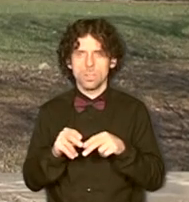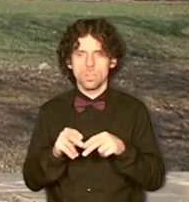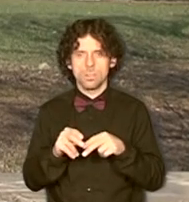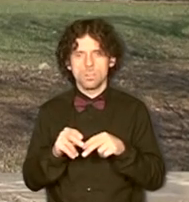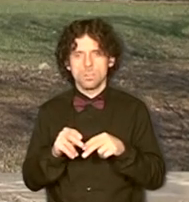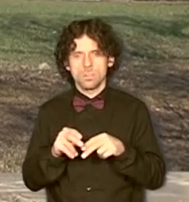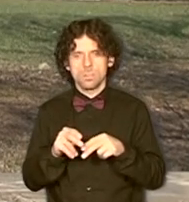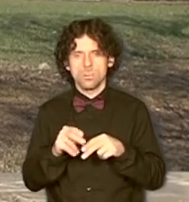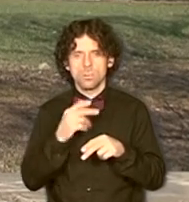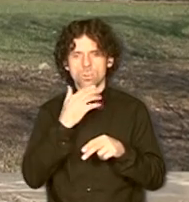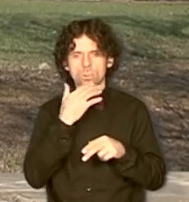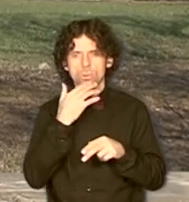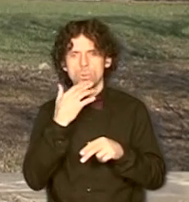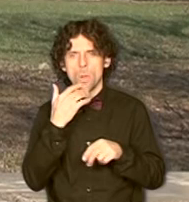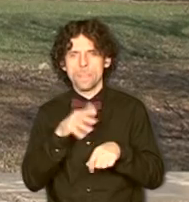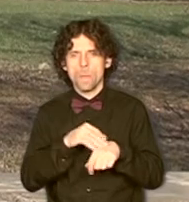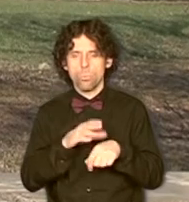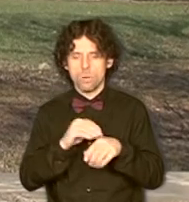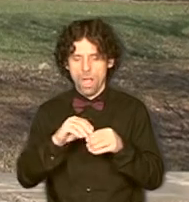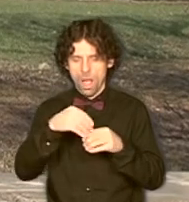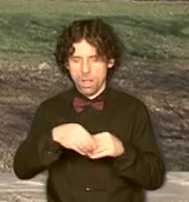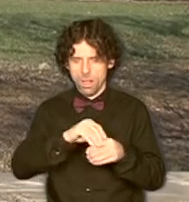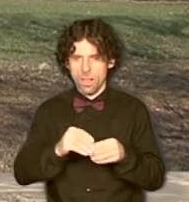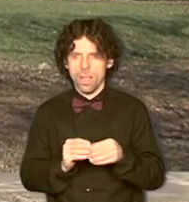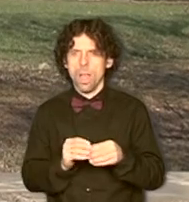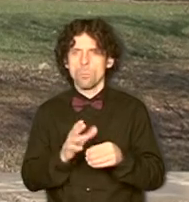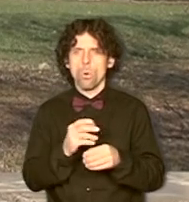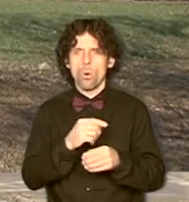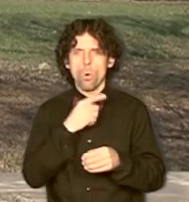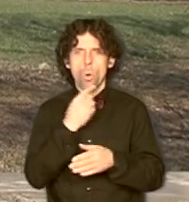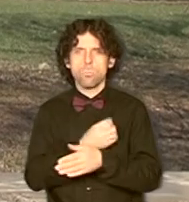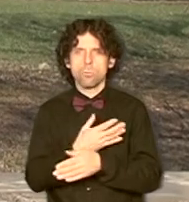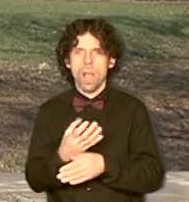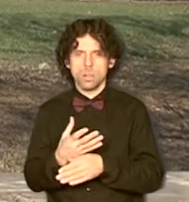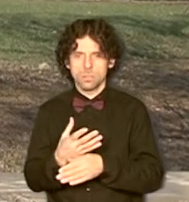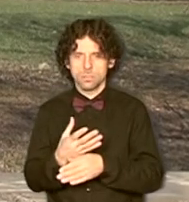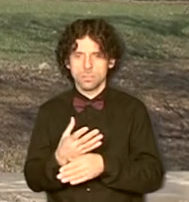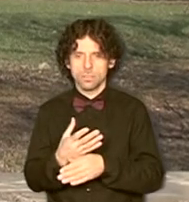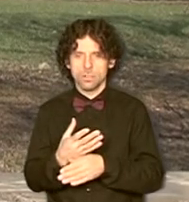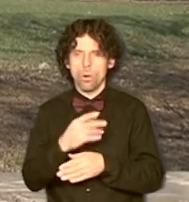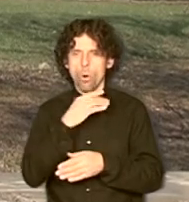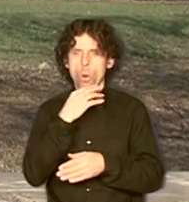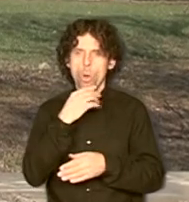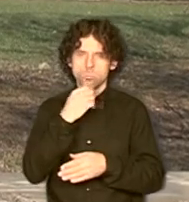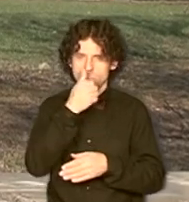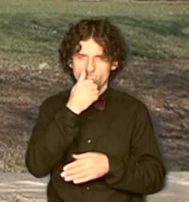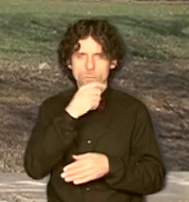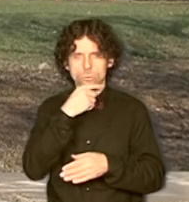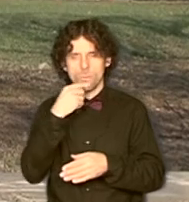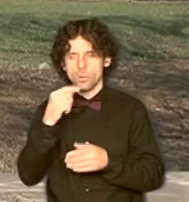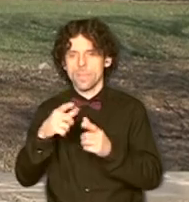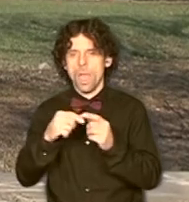Wywar na przykład z liści cebuli, wywar z buraków, tam wkładamy jajka, po czym